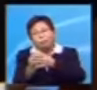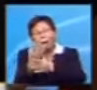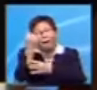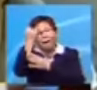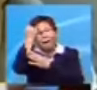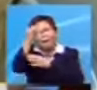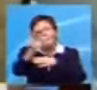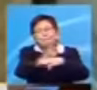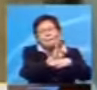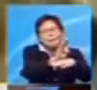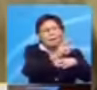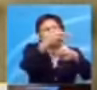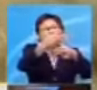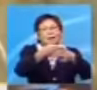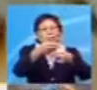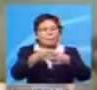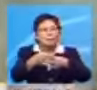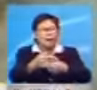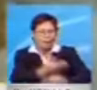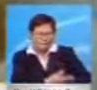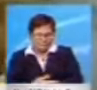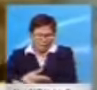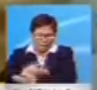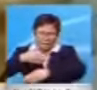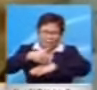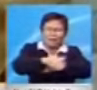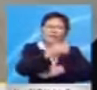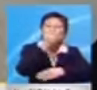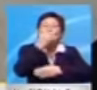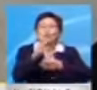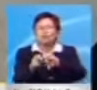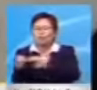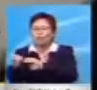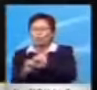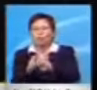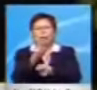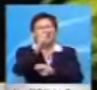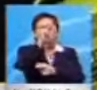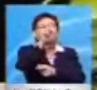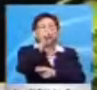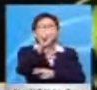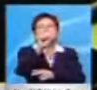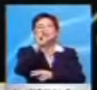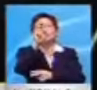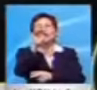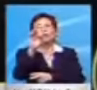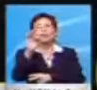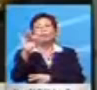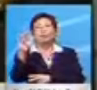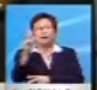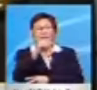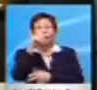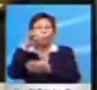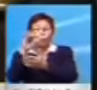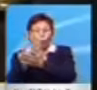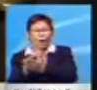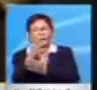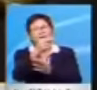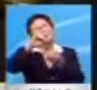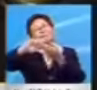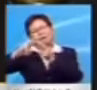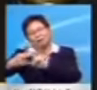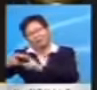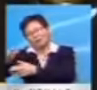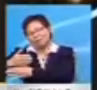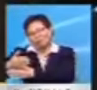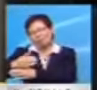menjalankan perniagaan dinamakan baby delivery food yang diusahakan oleh Muhammad Taufiq Abdullah dan isterinya Nur Dalilah serta Rakan kongsi mereka